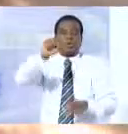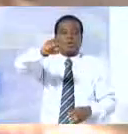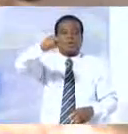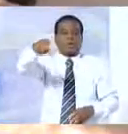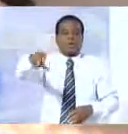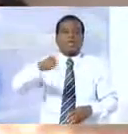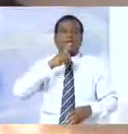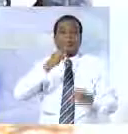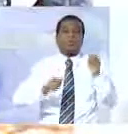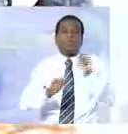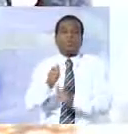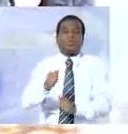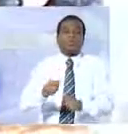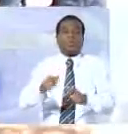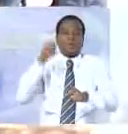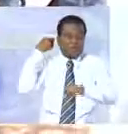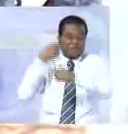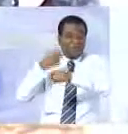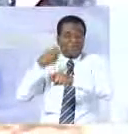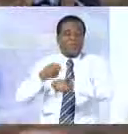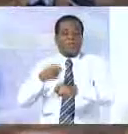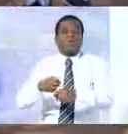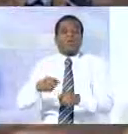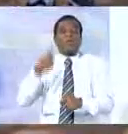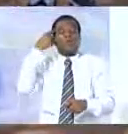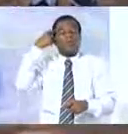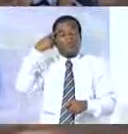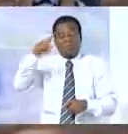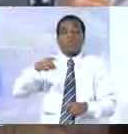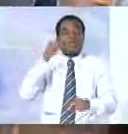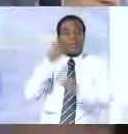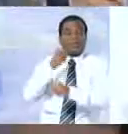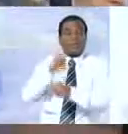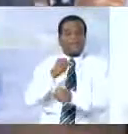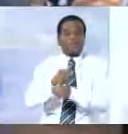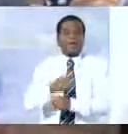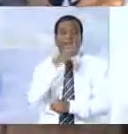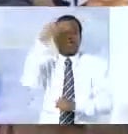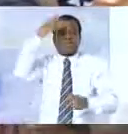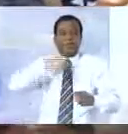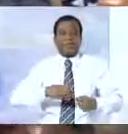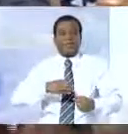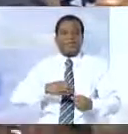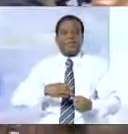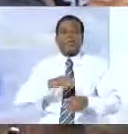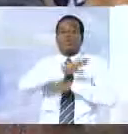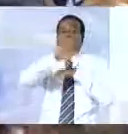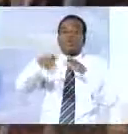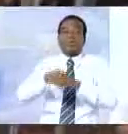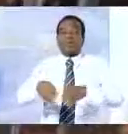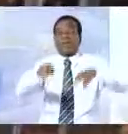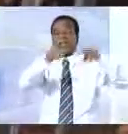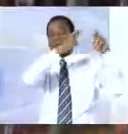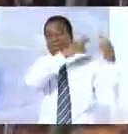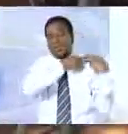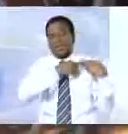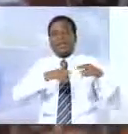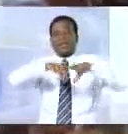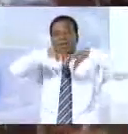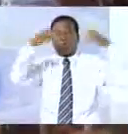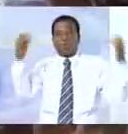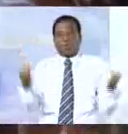plus opérationnel et efficace, c'est le vœu des responsables de la COPAGA, la coopérative agricole de Gabiadji, dans le département